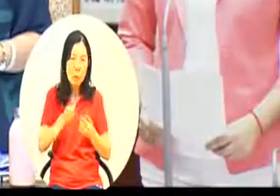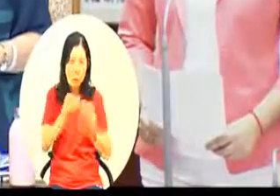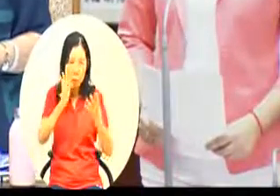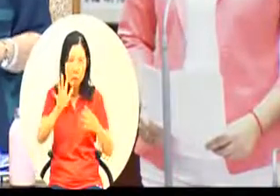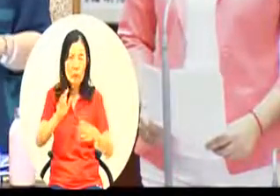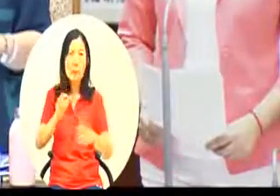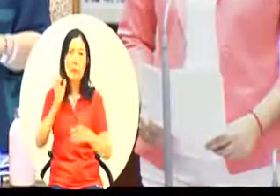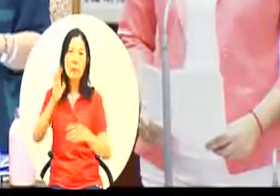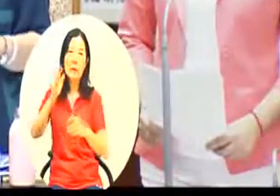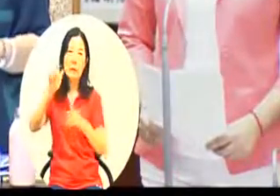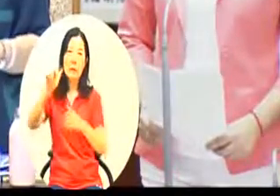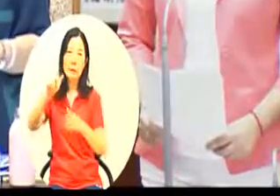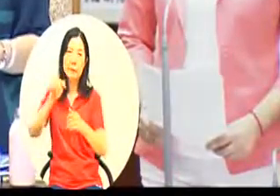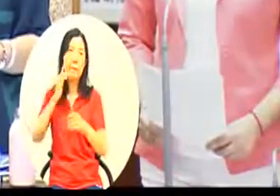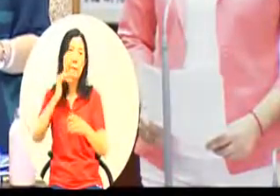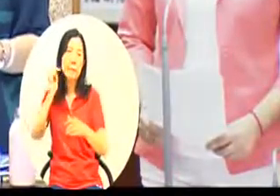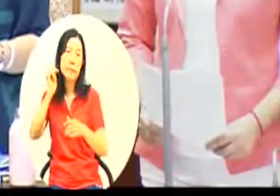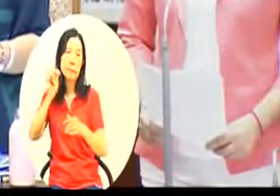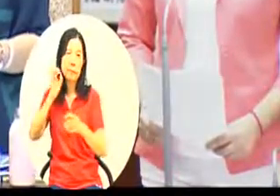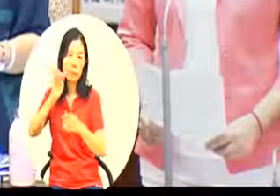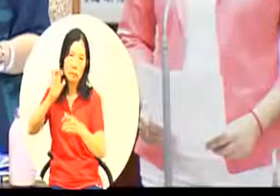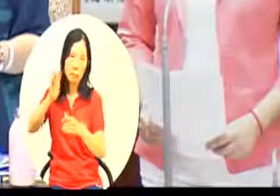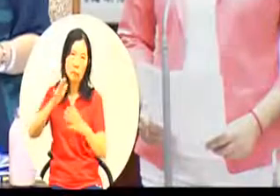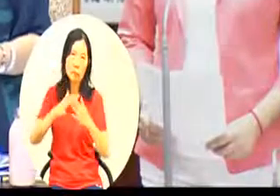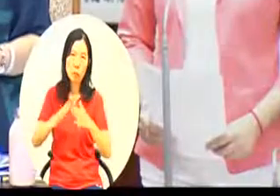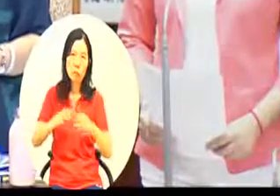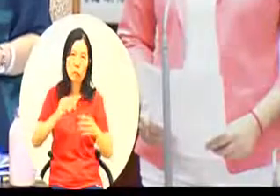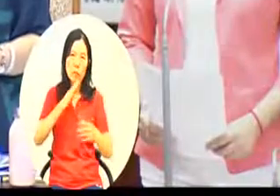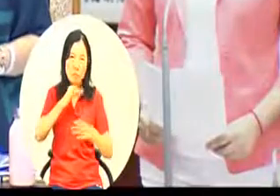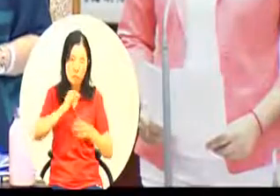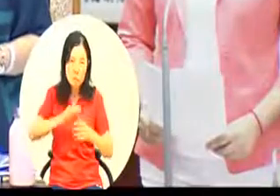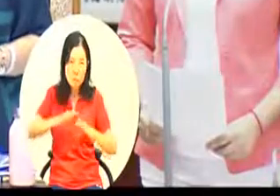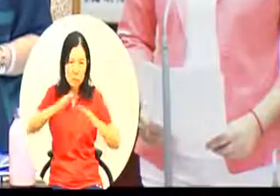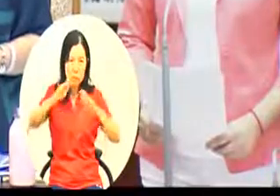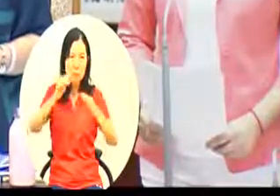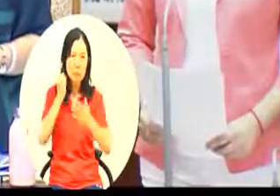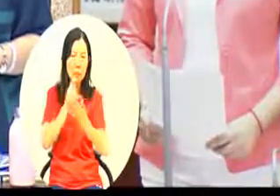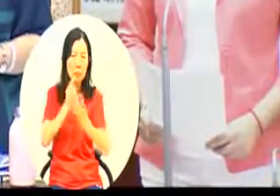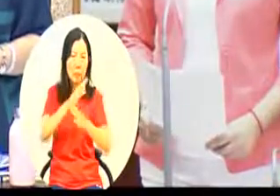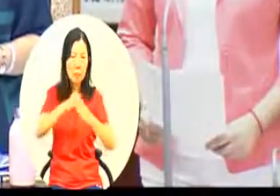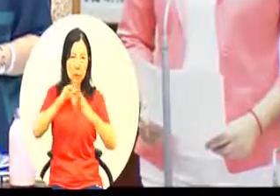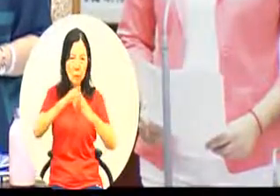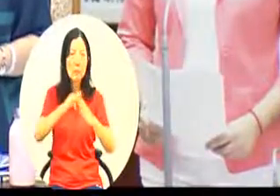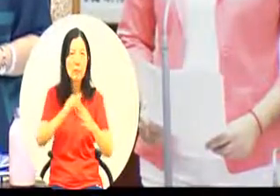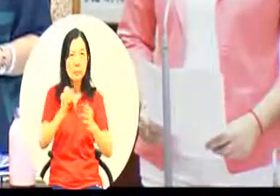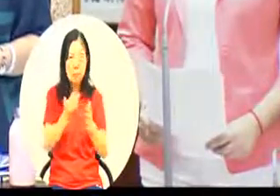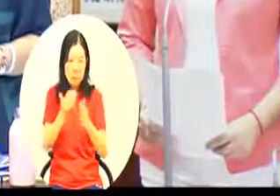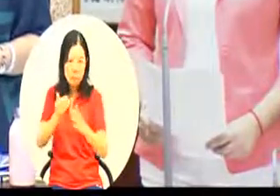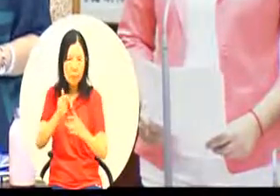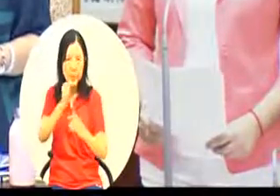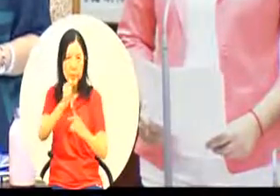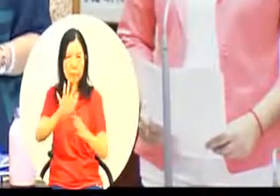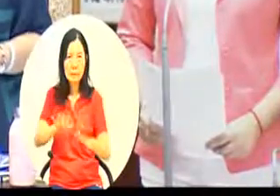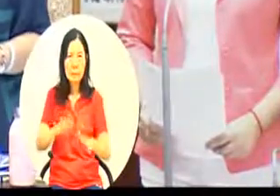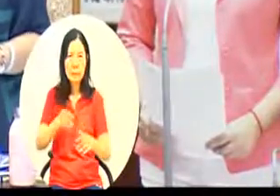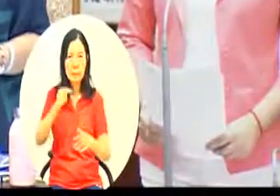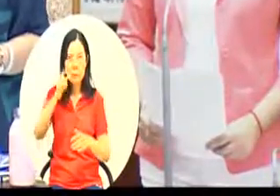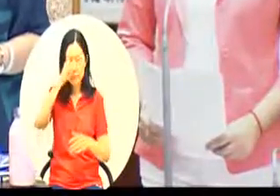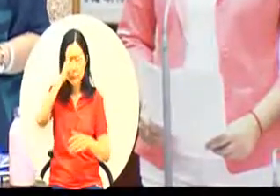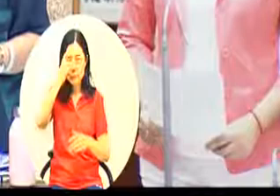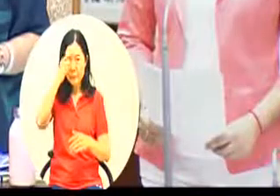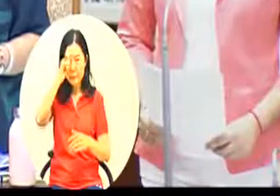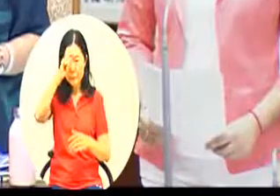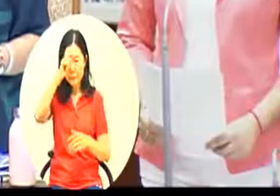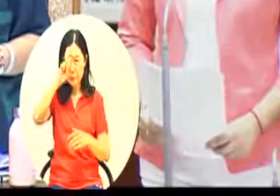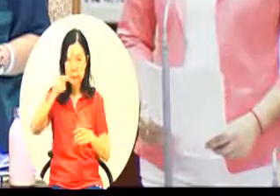师。那一直随着他的年龄成长，每个学校都有完备的机制，我想还是要从教育跟着手了，家庭